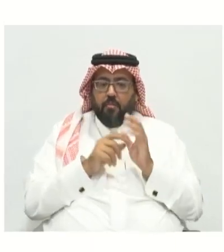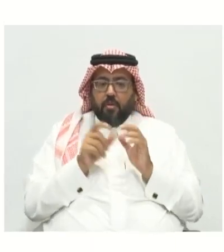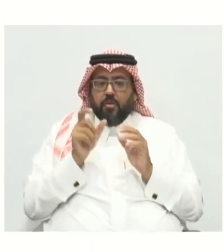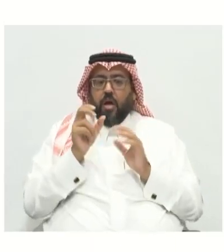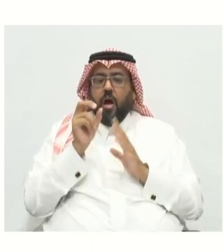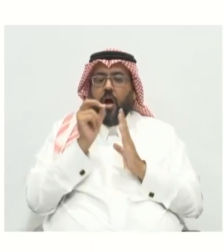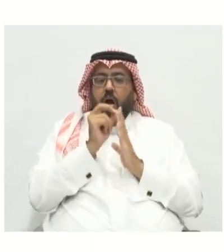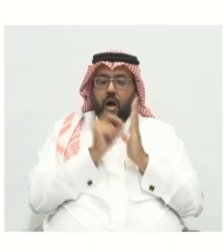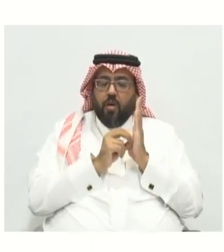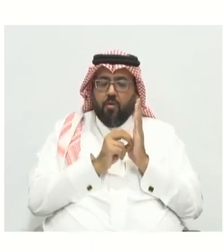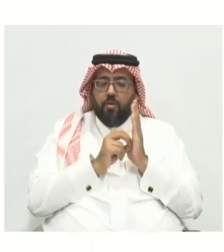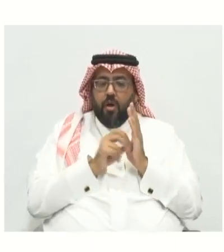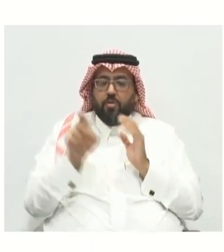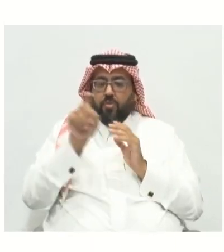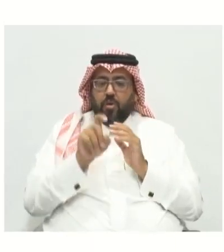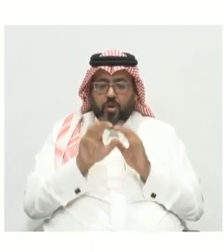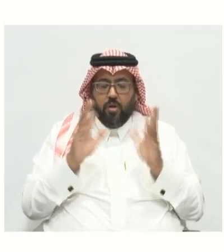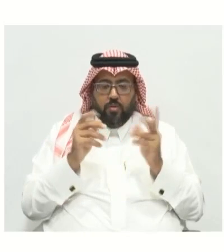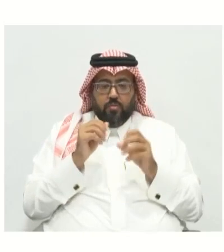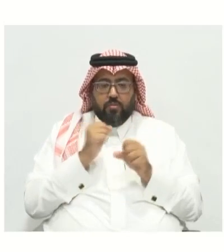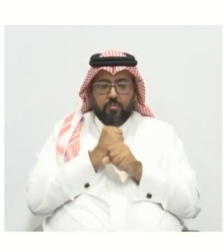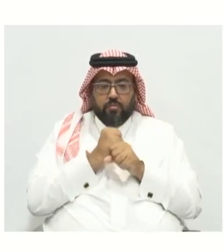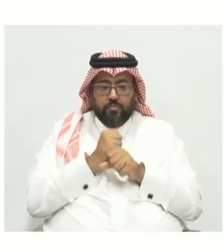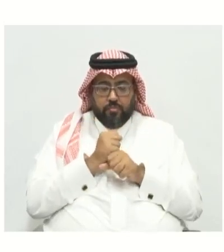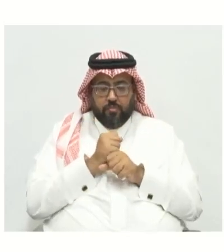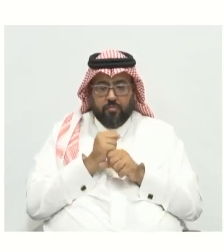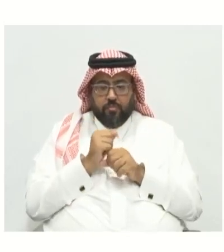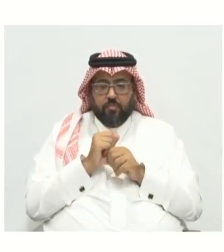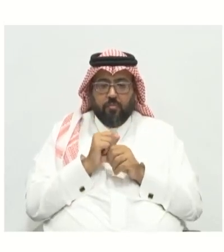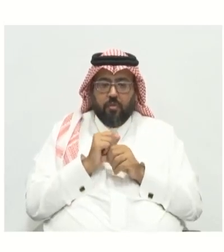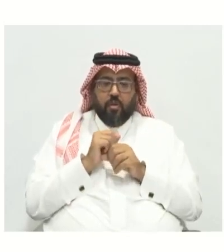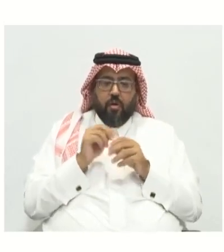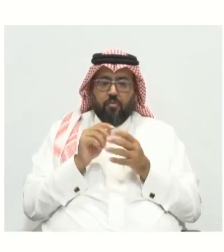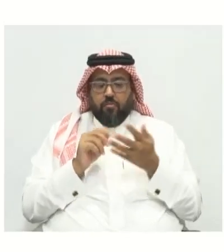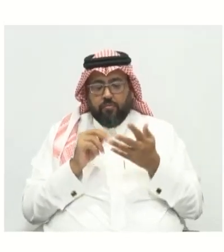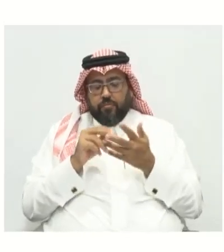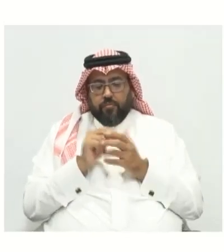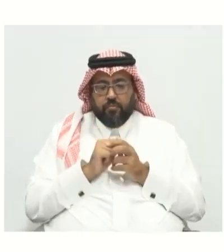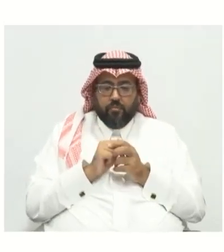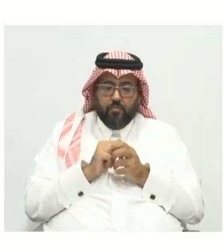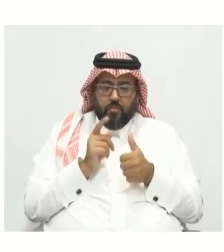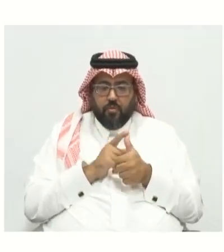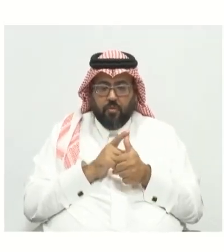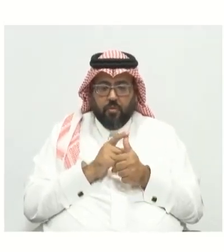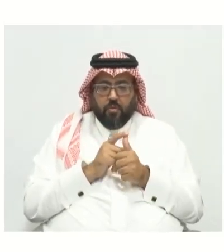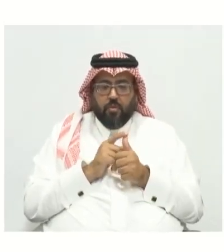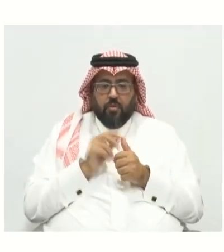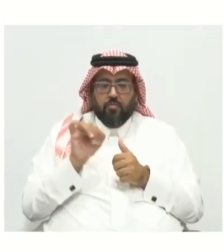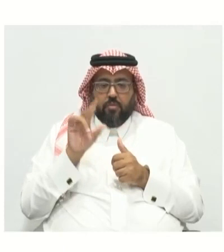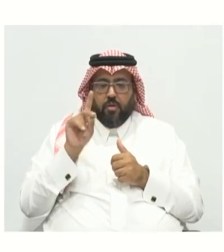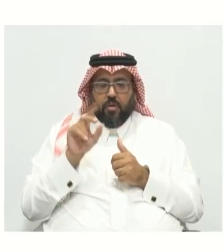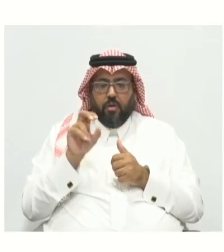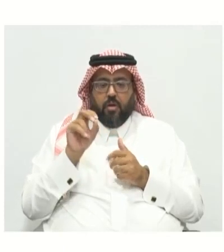القانون الاجابه على التساؤل حول استعمال مصطلح القانون ومصطلح النظام تتلخص في عده اوجه اولا نقول مصطلح